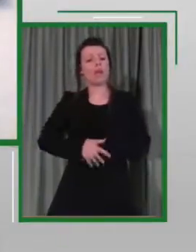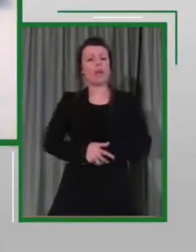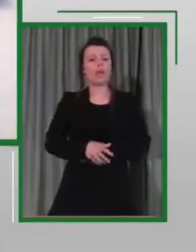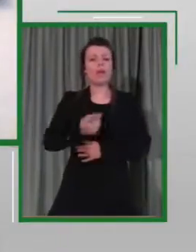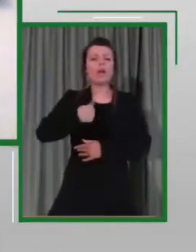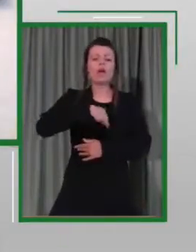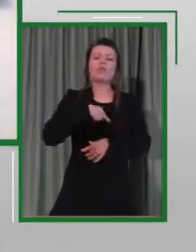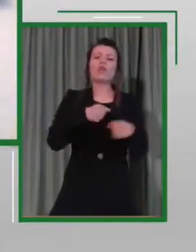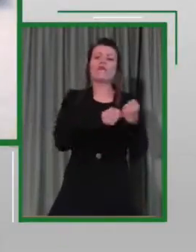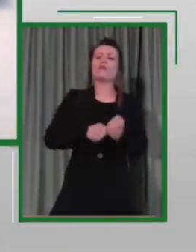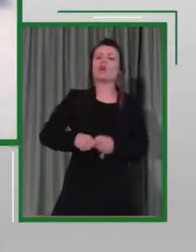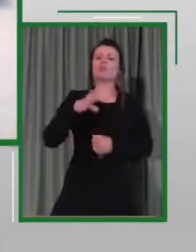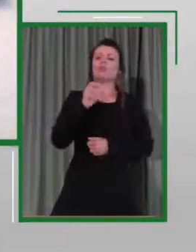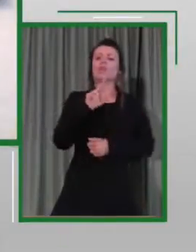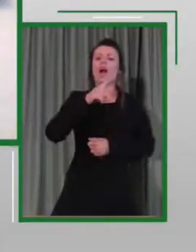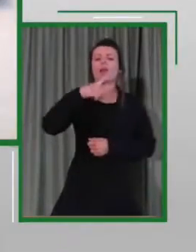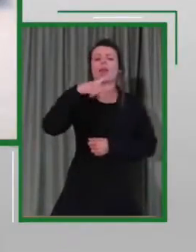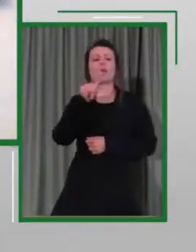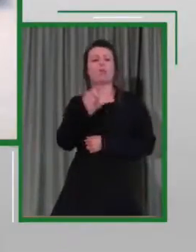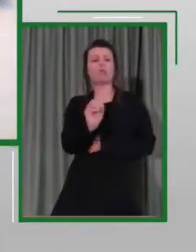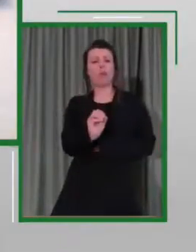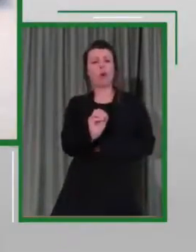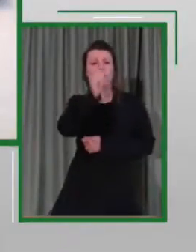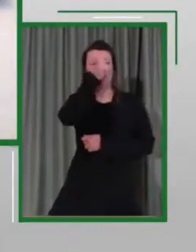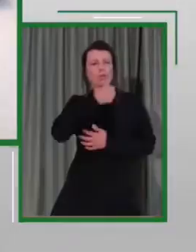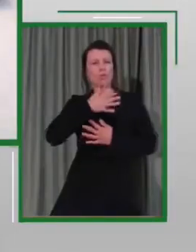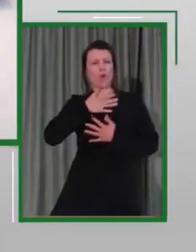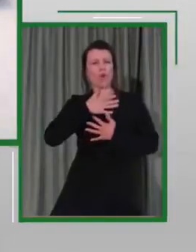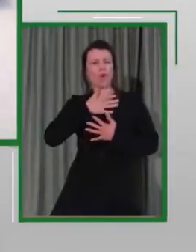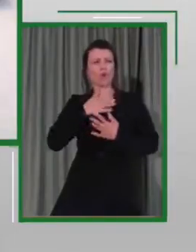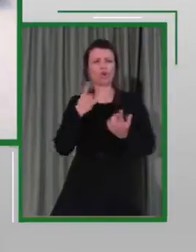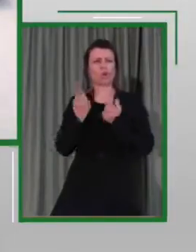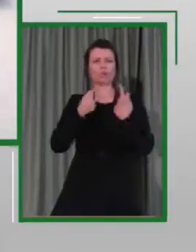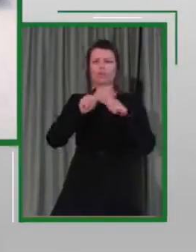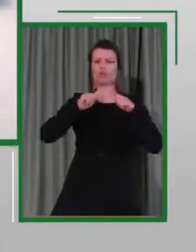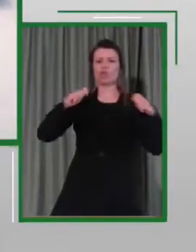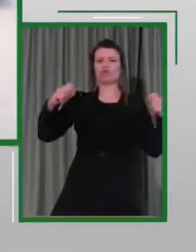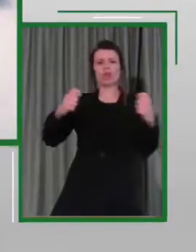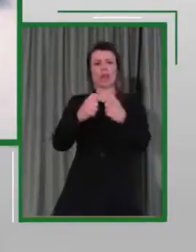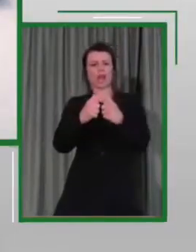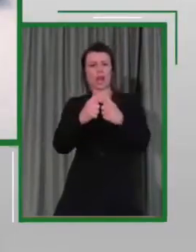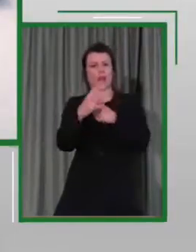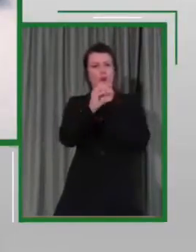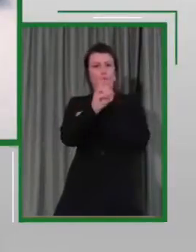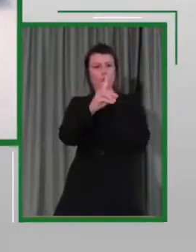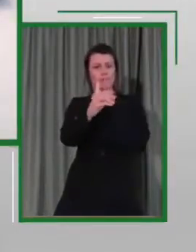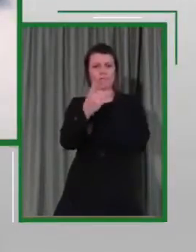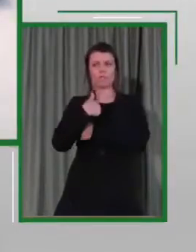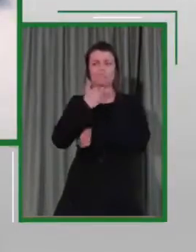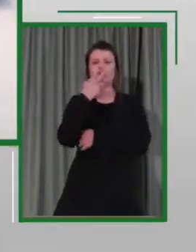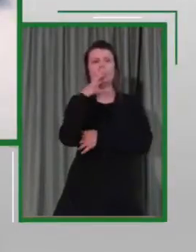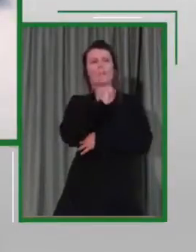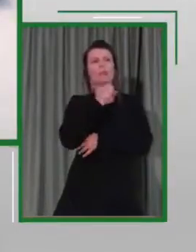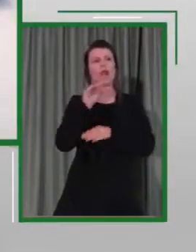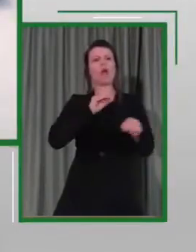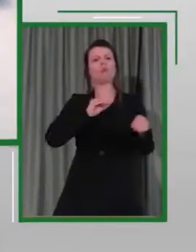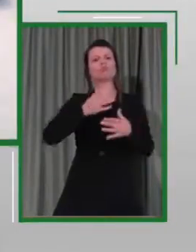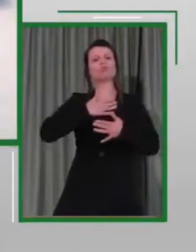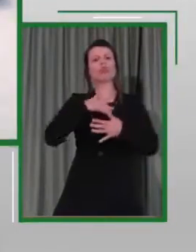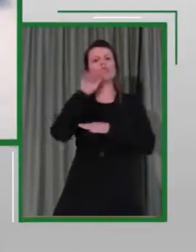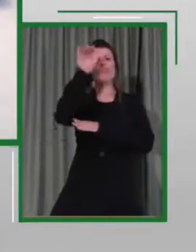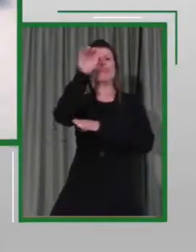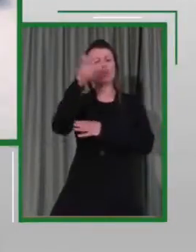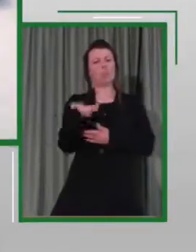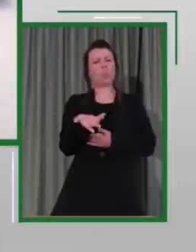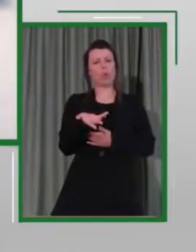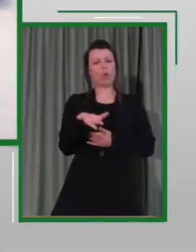posizionamento nell'insieme rispetto alla situazione Covid e quindi di rivedere come posizionarci per il futuro nelle nostre diverse aree di intervento, e questo